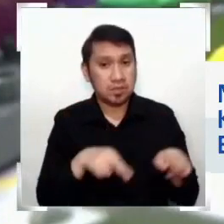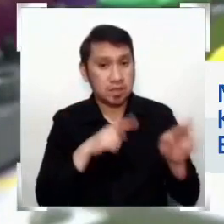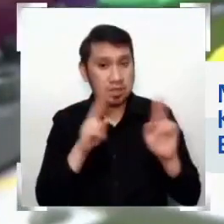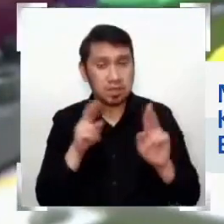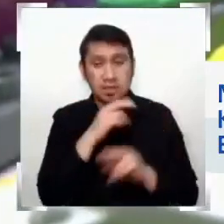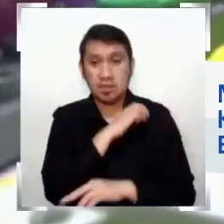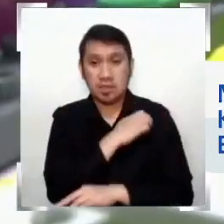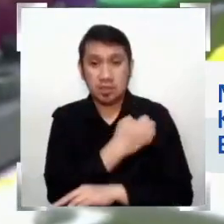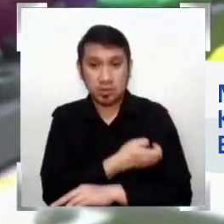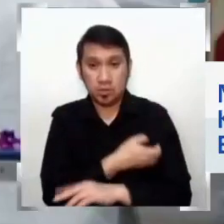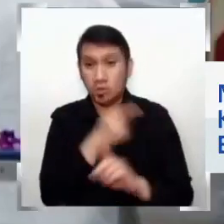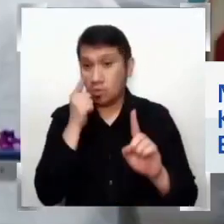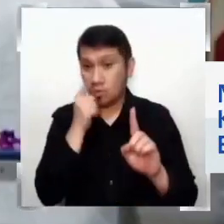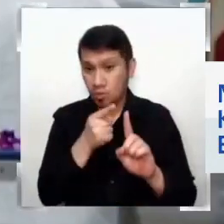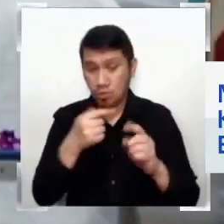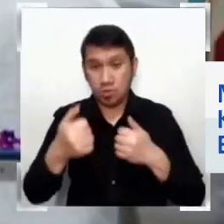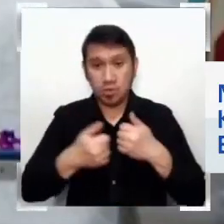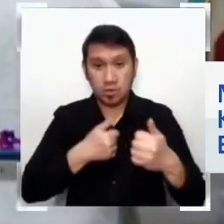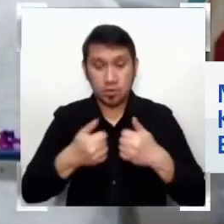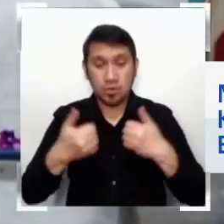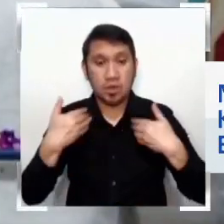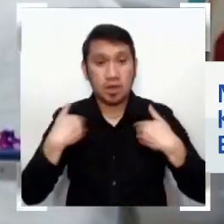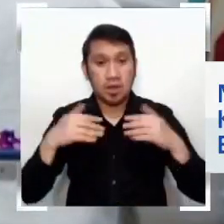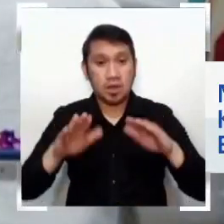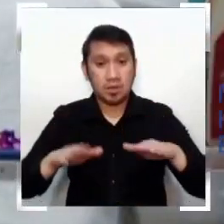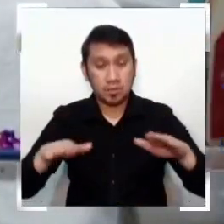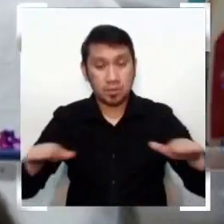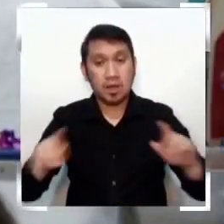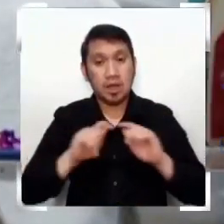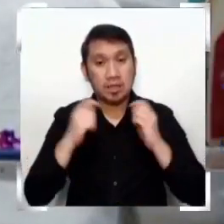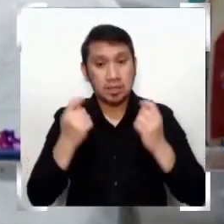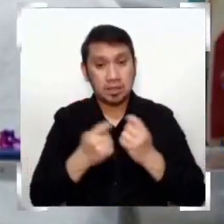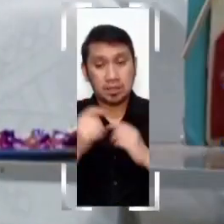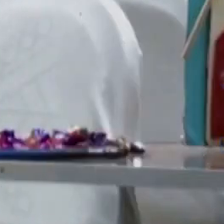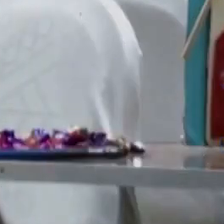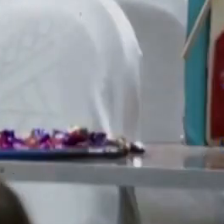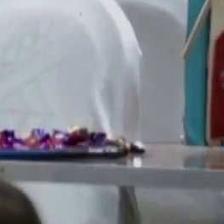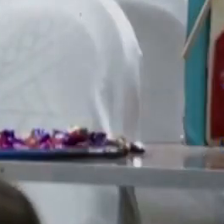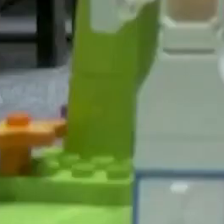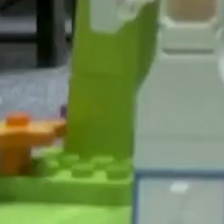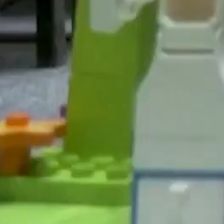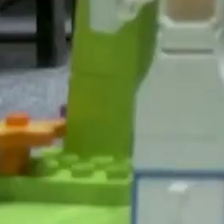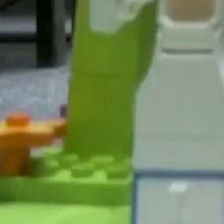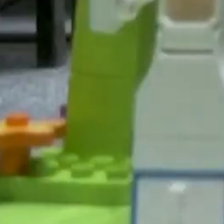ng kompetisyon na magkaroon ng mga bata ng team building at problem solving skills.